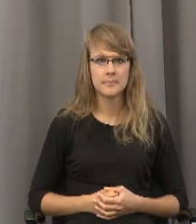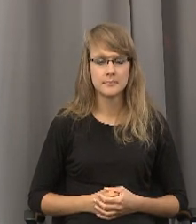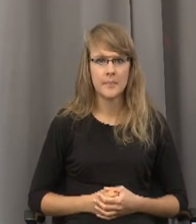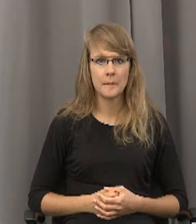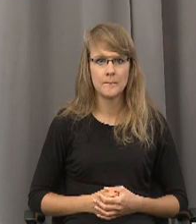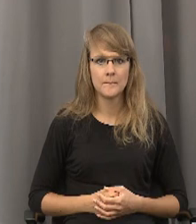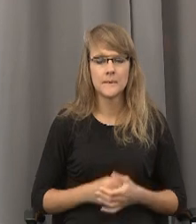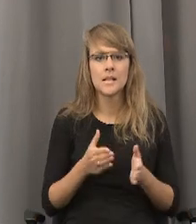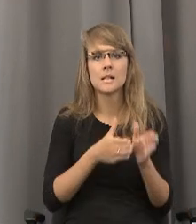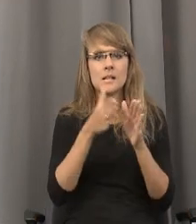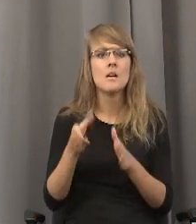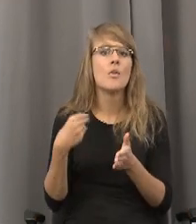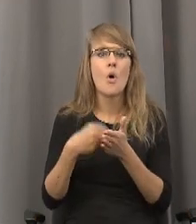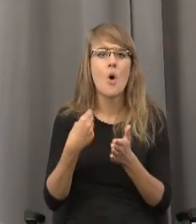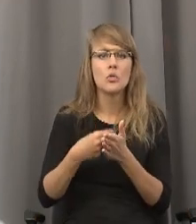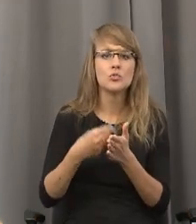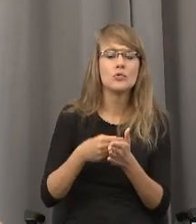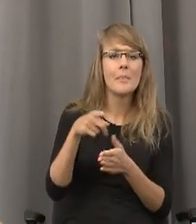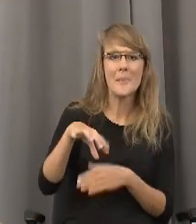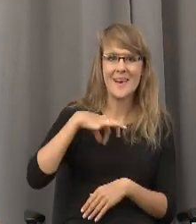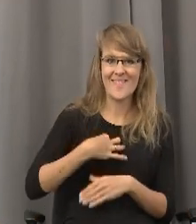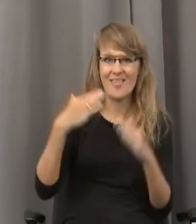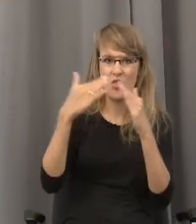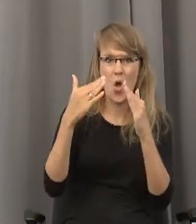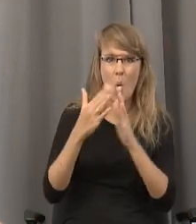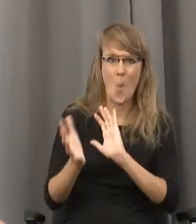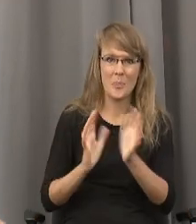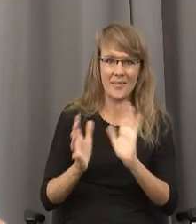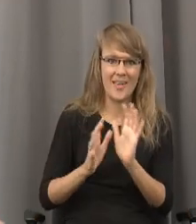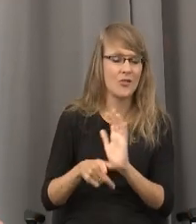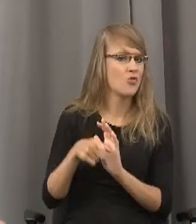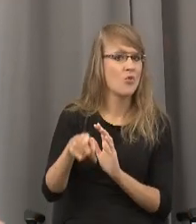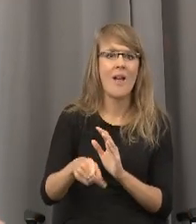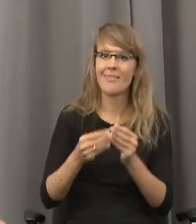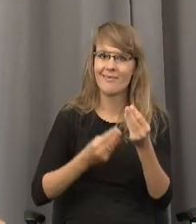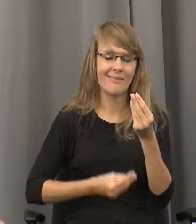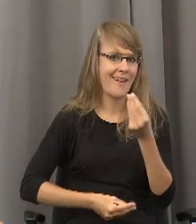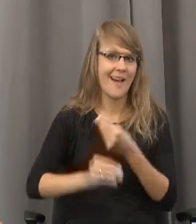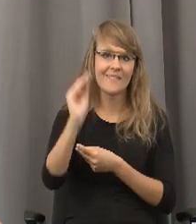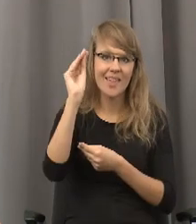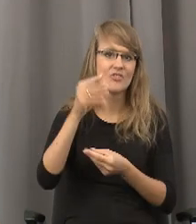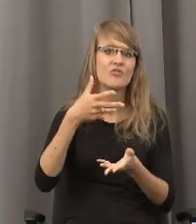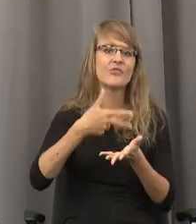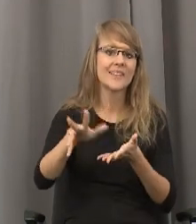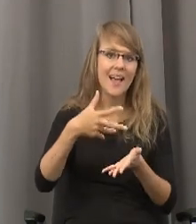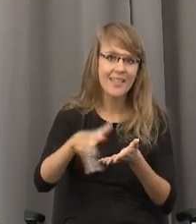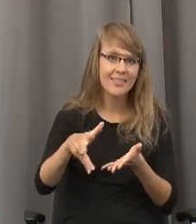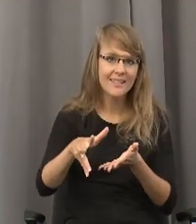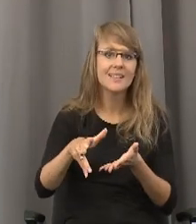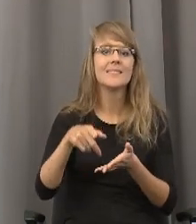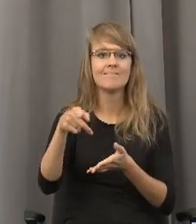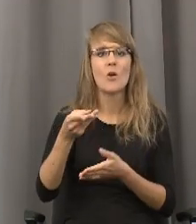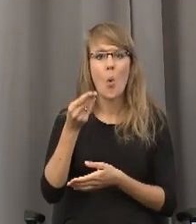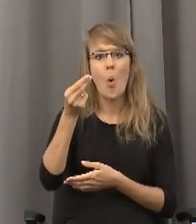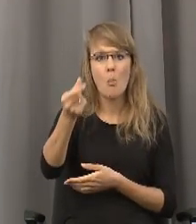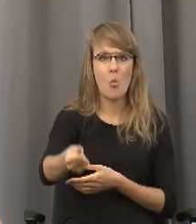I koszty pobytu w prywatnym domu opieki. Więc największa część tych kosztów to właśnie koszty